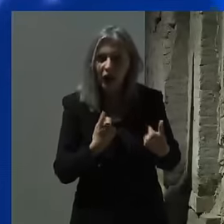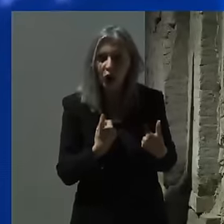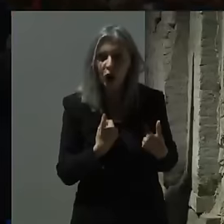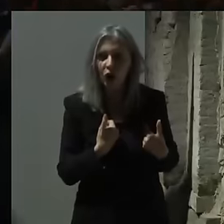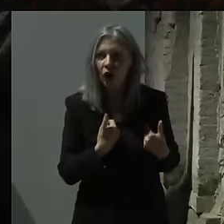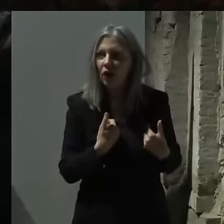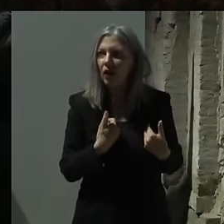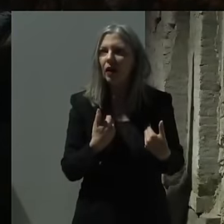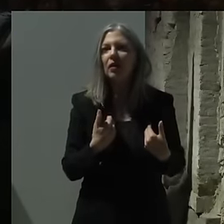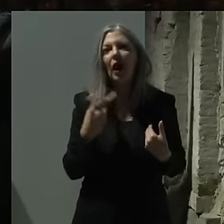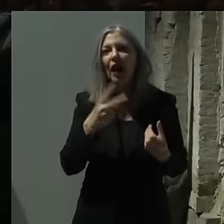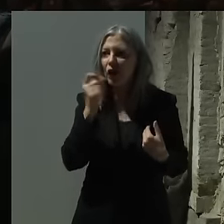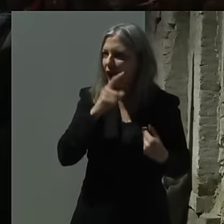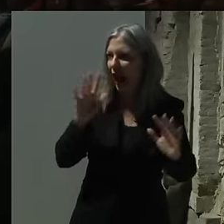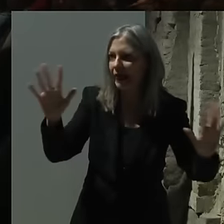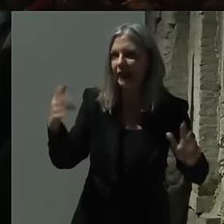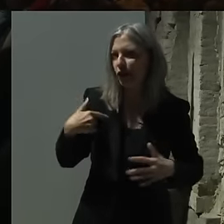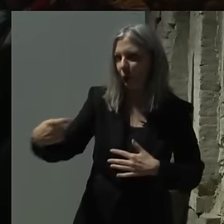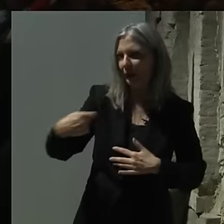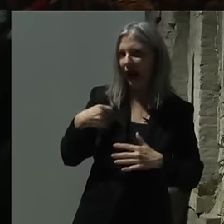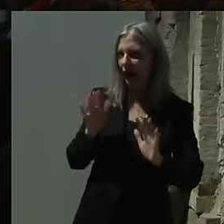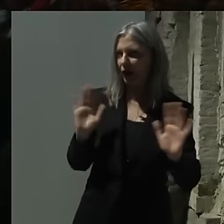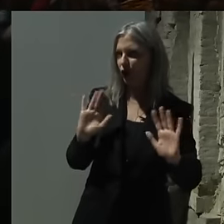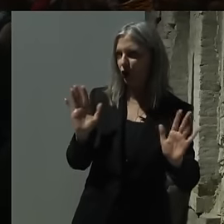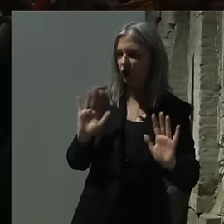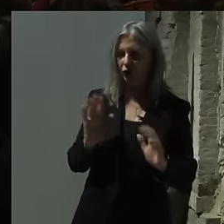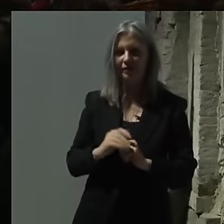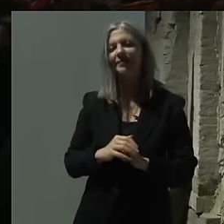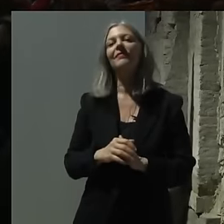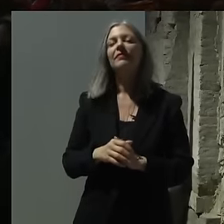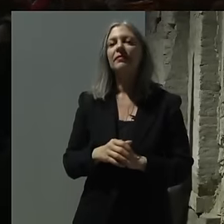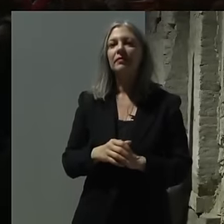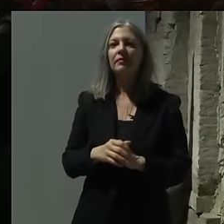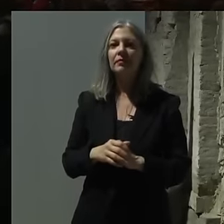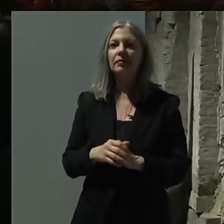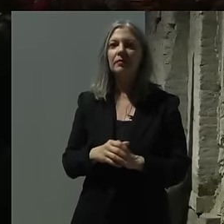tutto a gratis, vorrei che fosse questo, non è che c'ho un cachet, c'ho qualcosa, è tutto assolutamente a gratis.